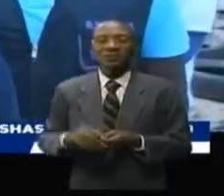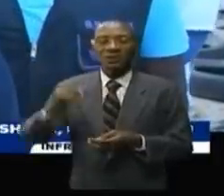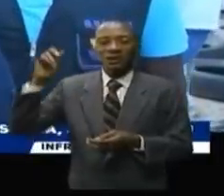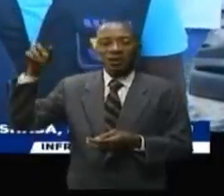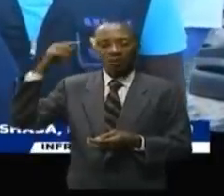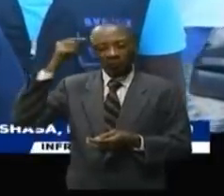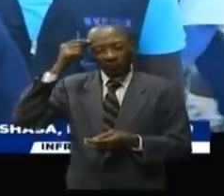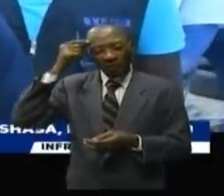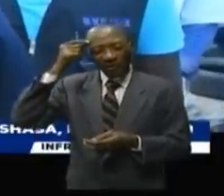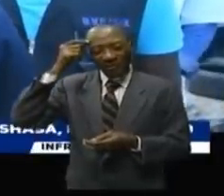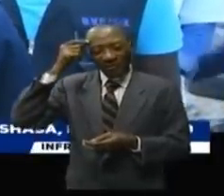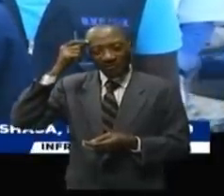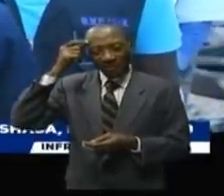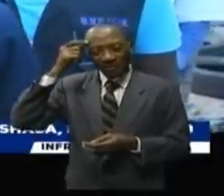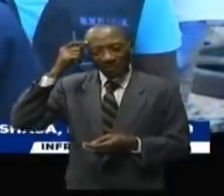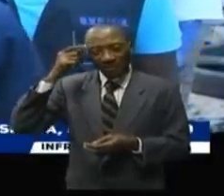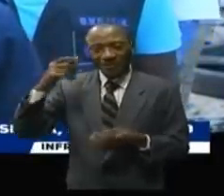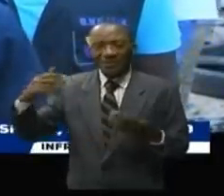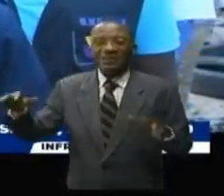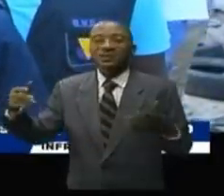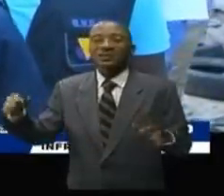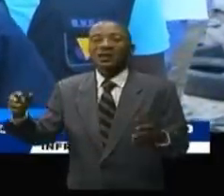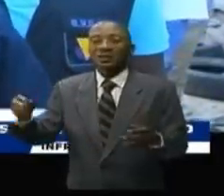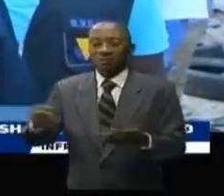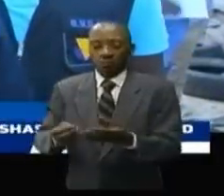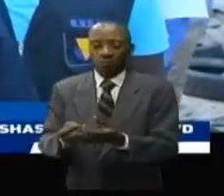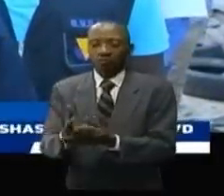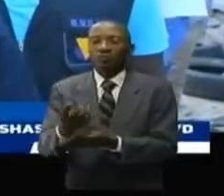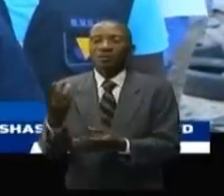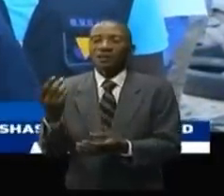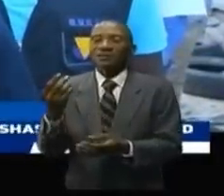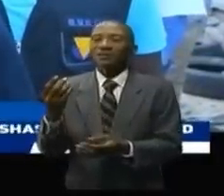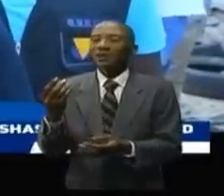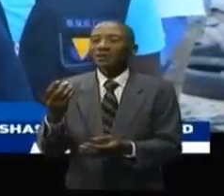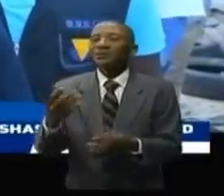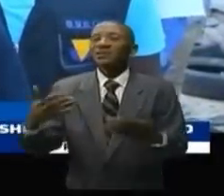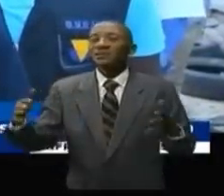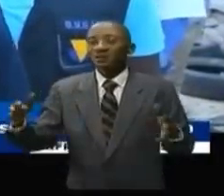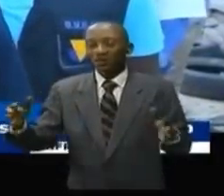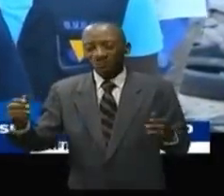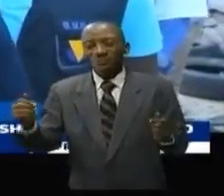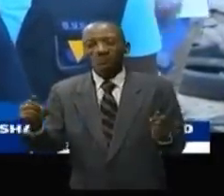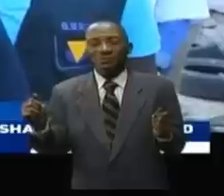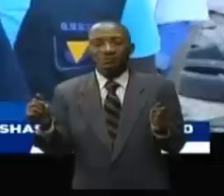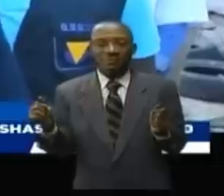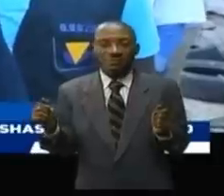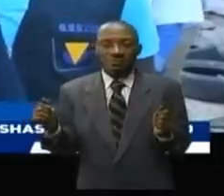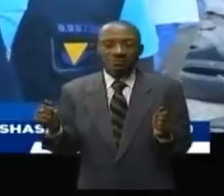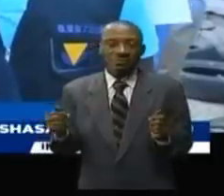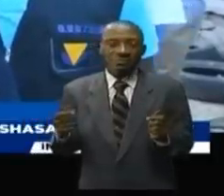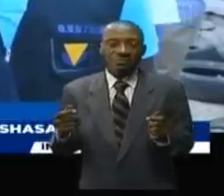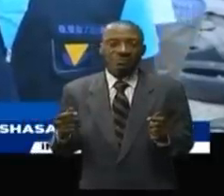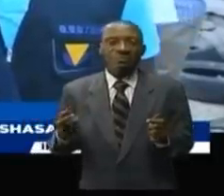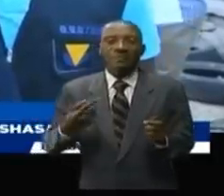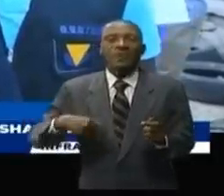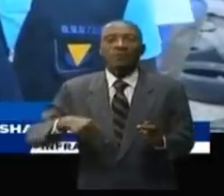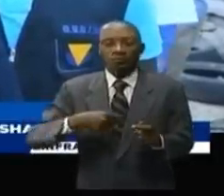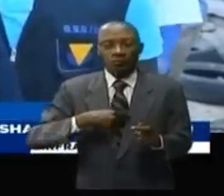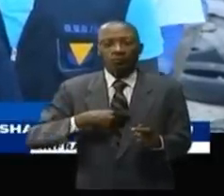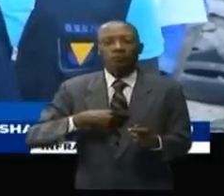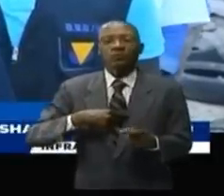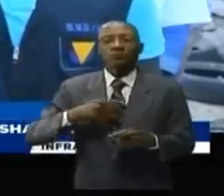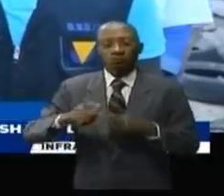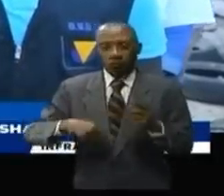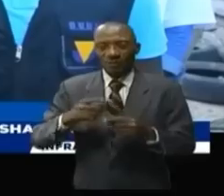libéré pratiquement les trois quarts du montant. Donc il était tout à fait normal et indiqué que nous puissions faire le tour de tous